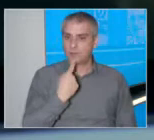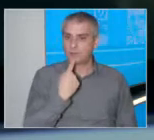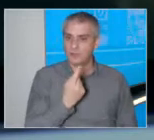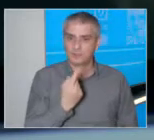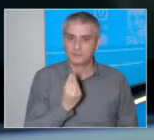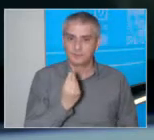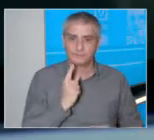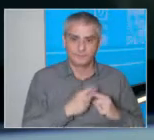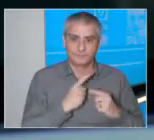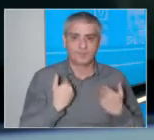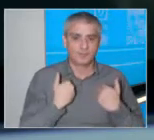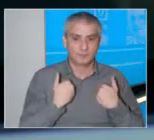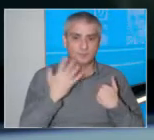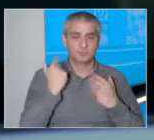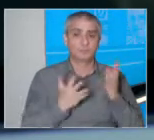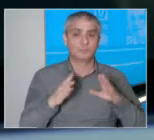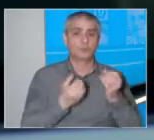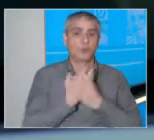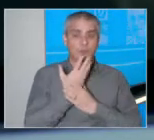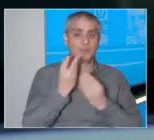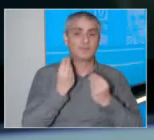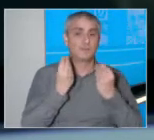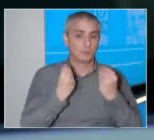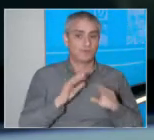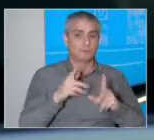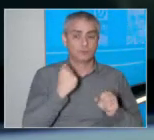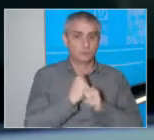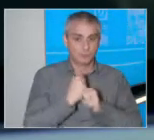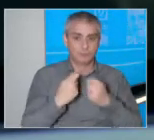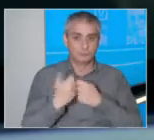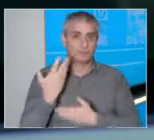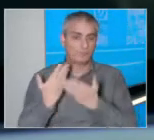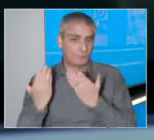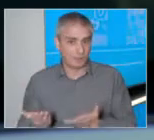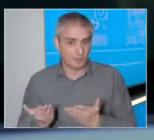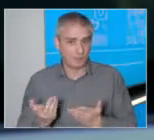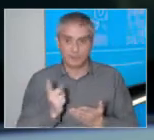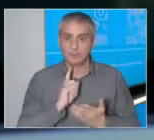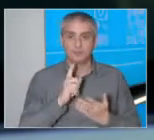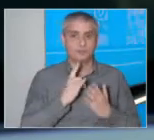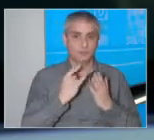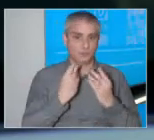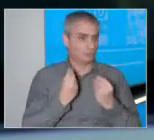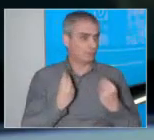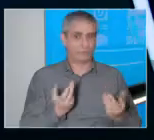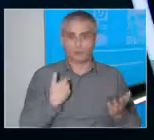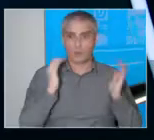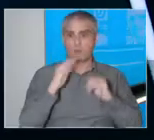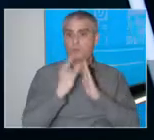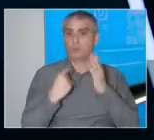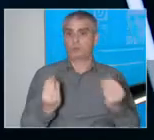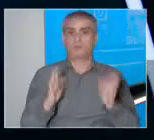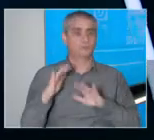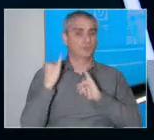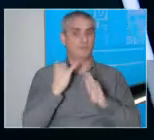להעמיד את הדברים על דיוקם. אנחנו מאז שהוקמה הממשלה, עם הדברים הטובים שהממשלה הזו עושה, משתפים פעולה. אנחנו לא מפילים חוקים טובים, אנחנו לא מפילים חוקים טובים,